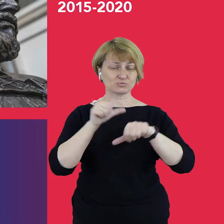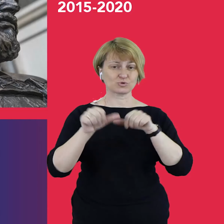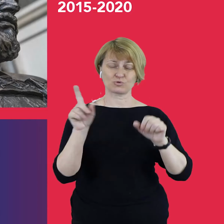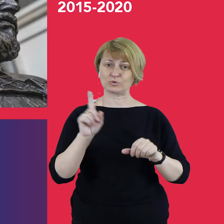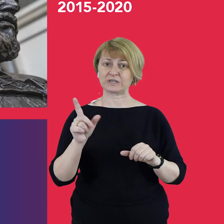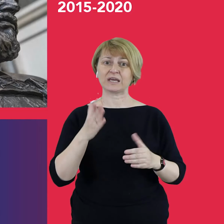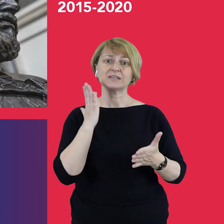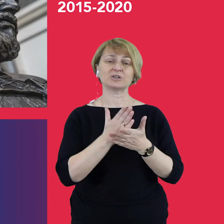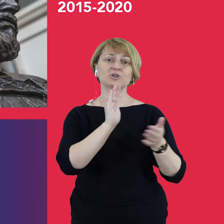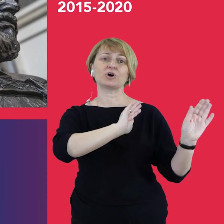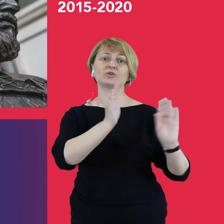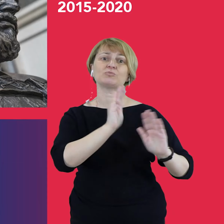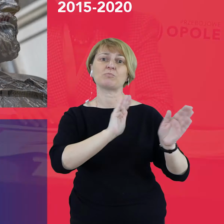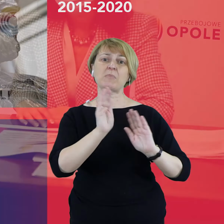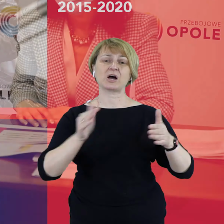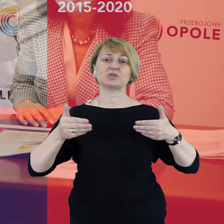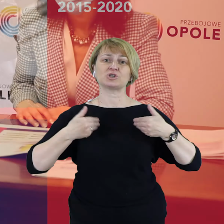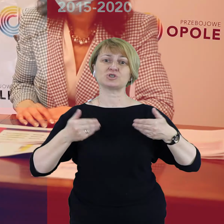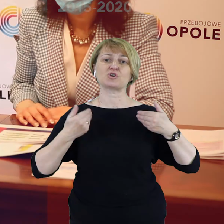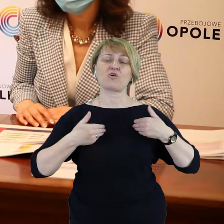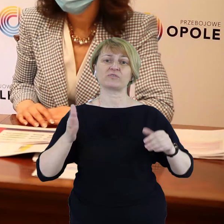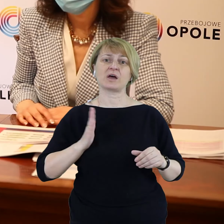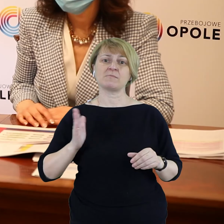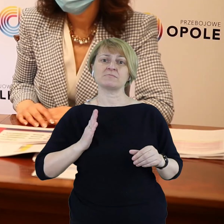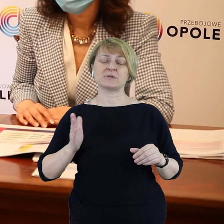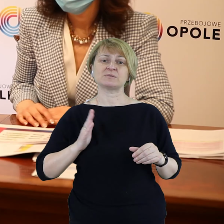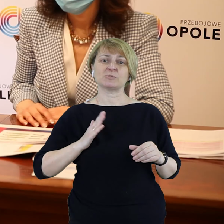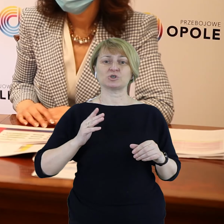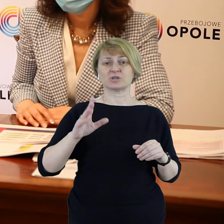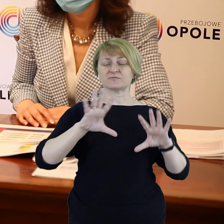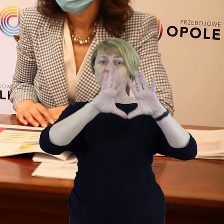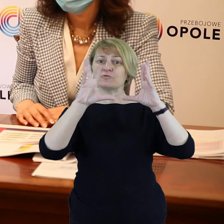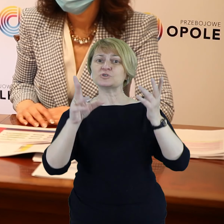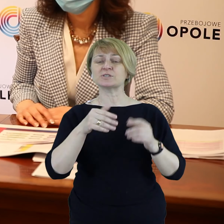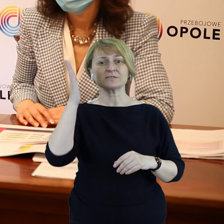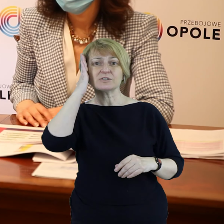w mijającym roku, ale przede wszystkim dbanie o dobrostan, bezpieczeństwo i zdrowie